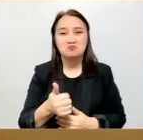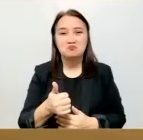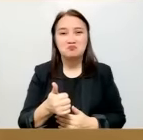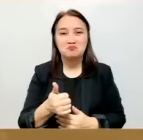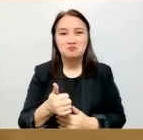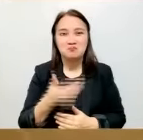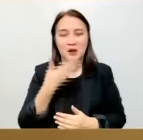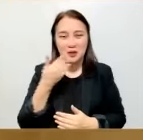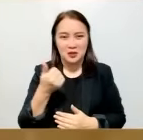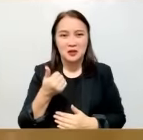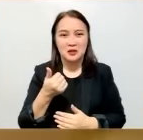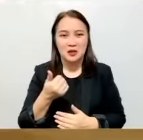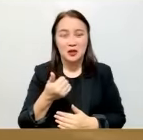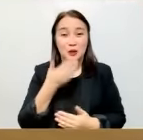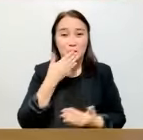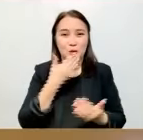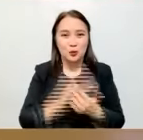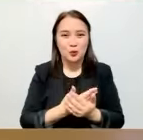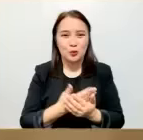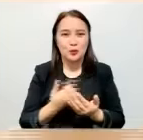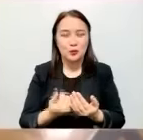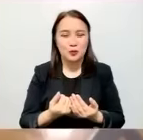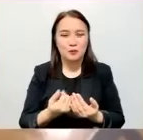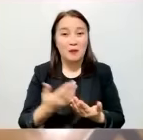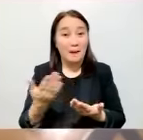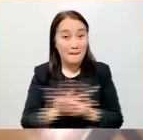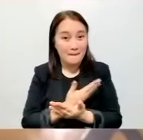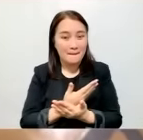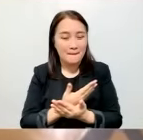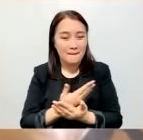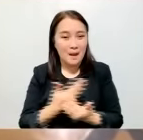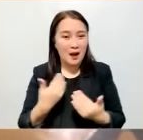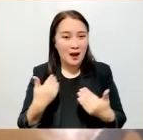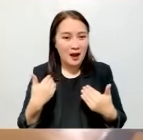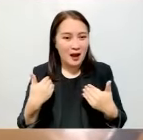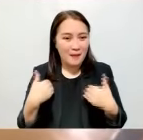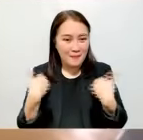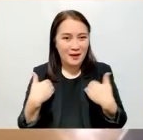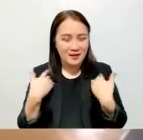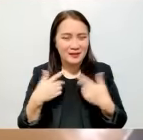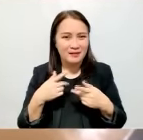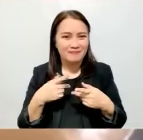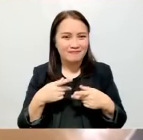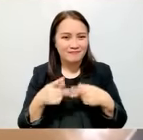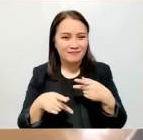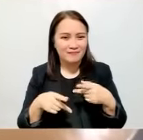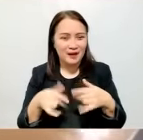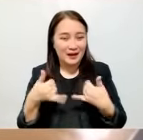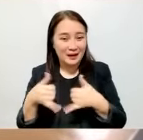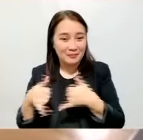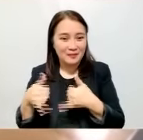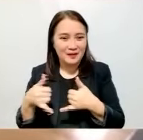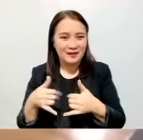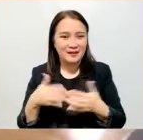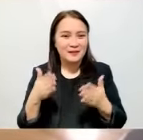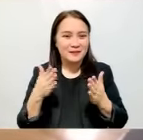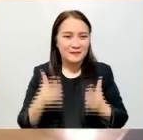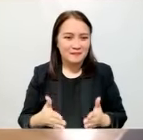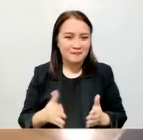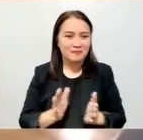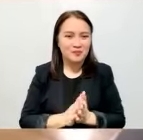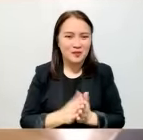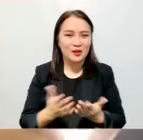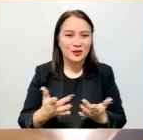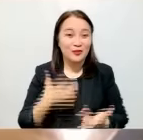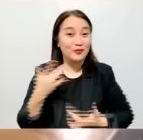ipinakita ng mga mas batang players. The real story is that these guys are really fun to be around. They're very,